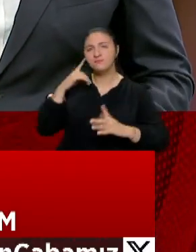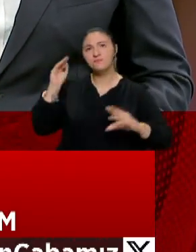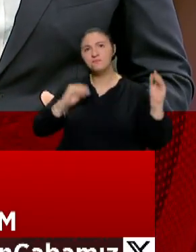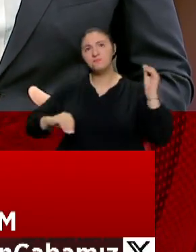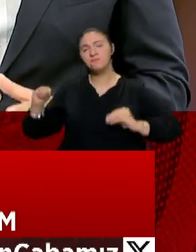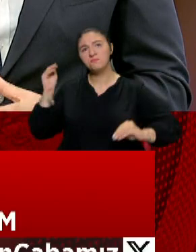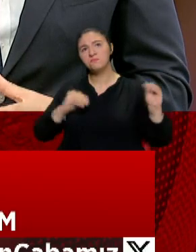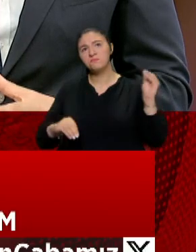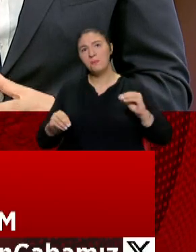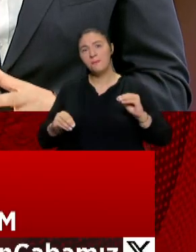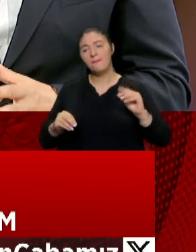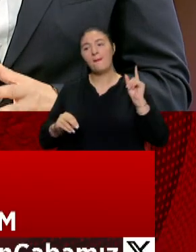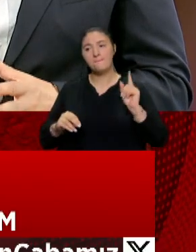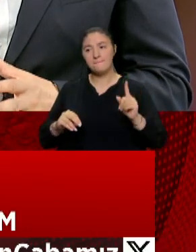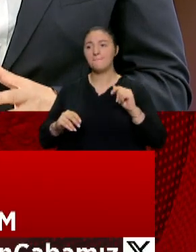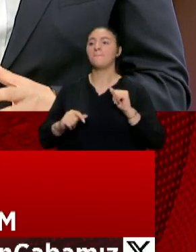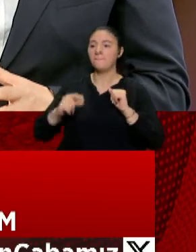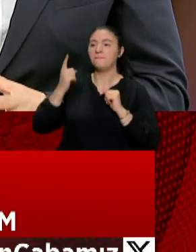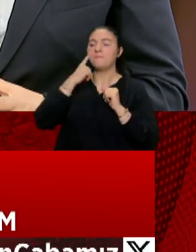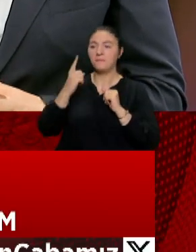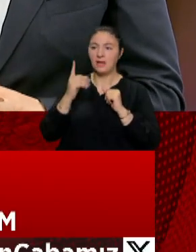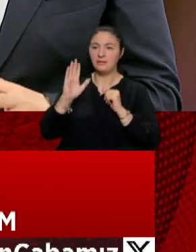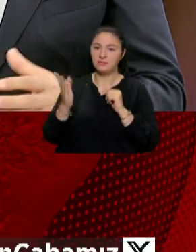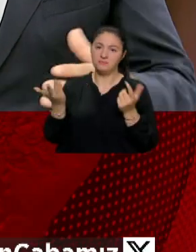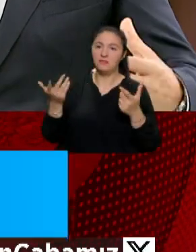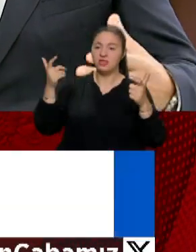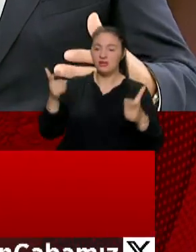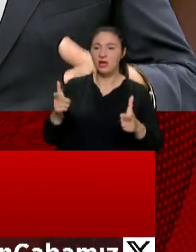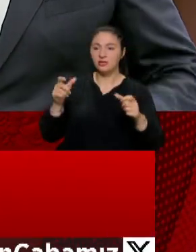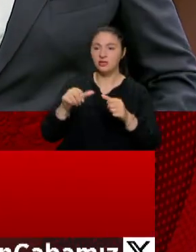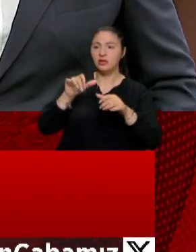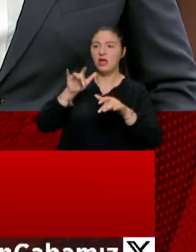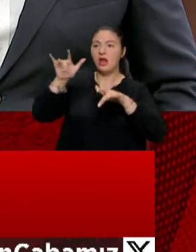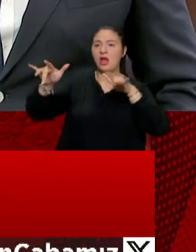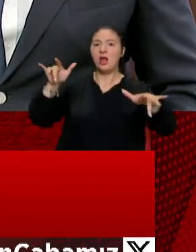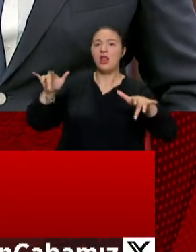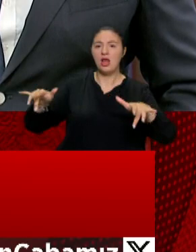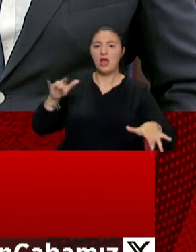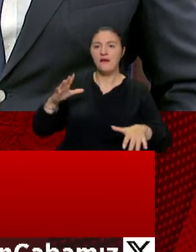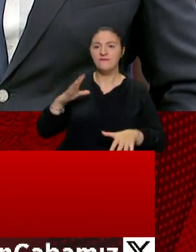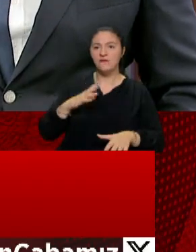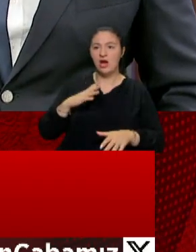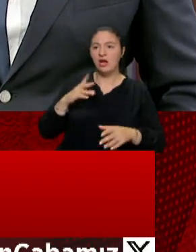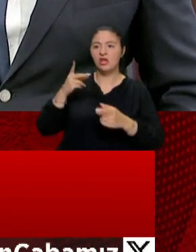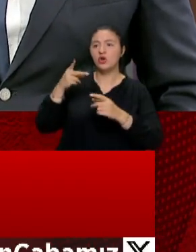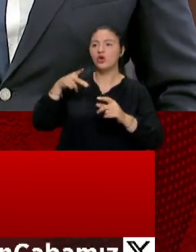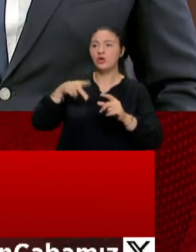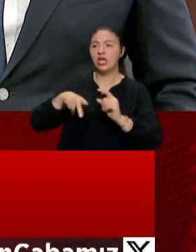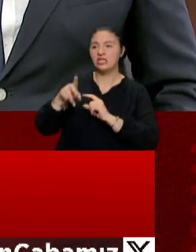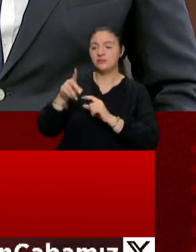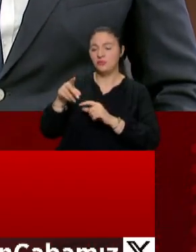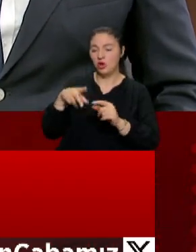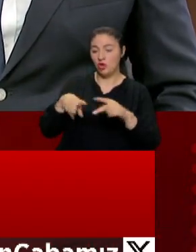bunu diye düşündük Baktı ki kentin çeperlerinde büyük arsalar var ana akslarda ulaşım akslarına